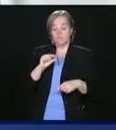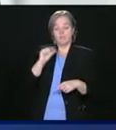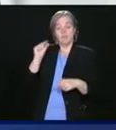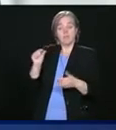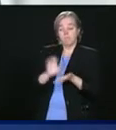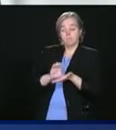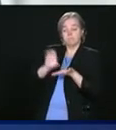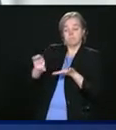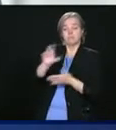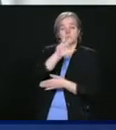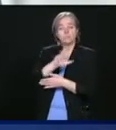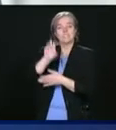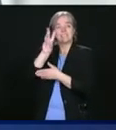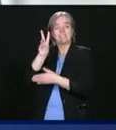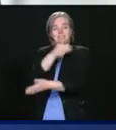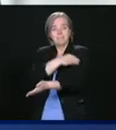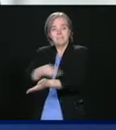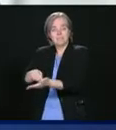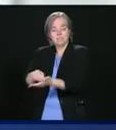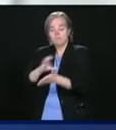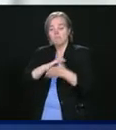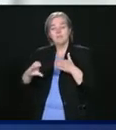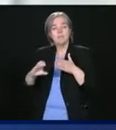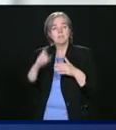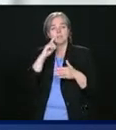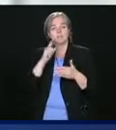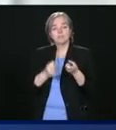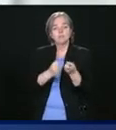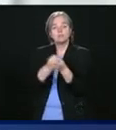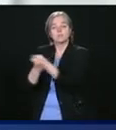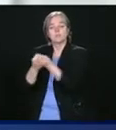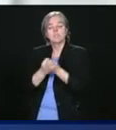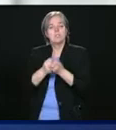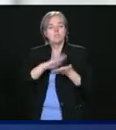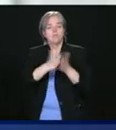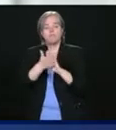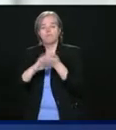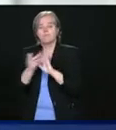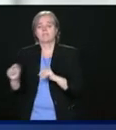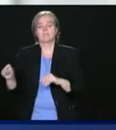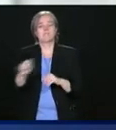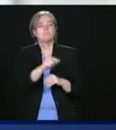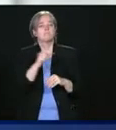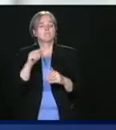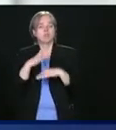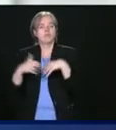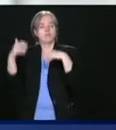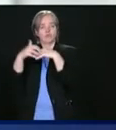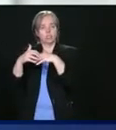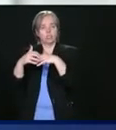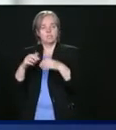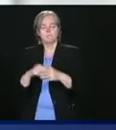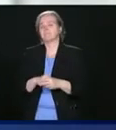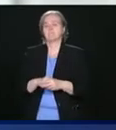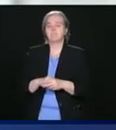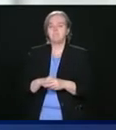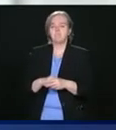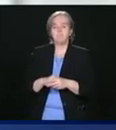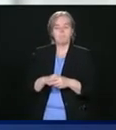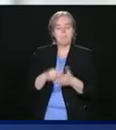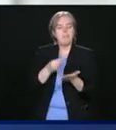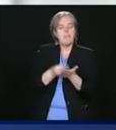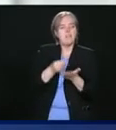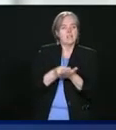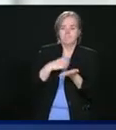allouer plus de 306 millions de dollars pour donner aux entreprises autochtones le soutien qu'ils